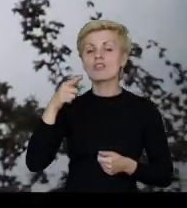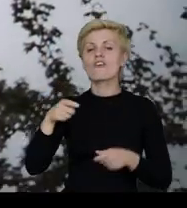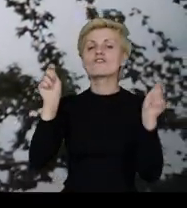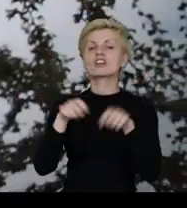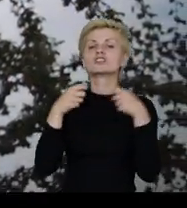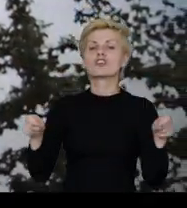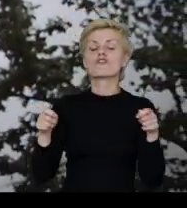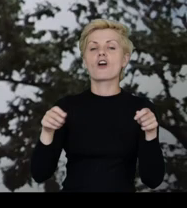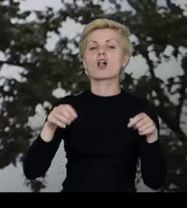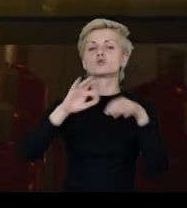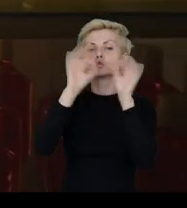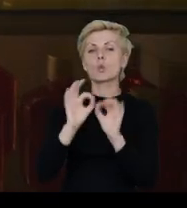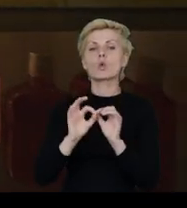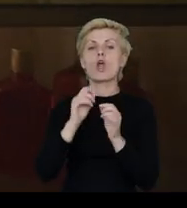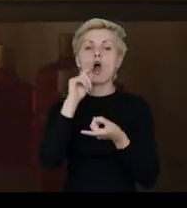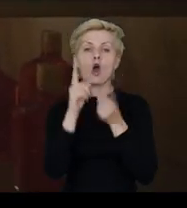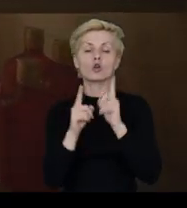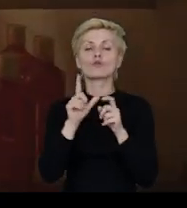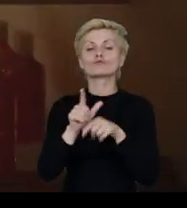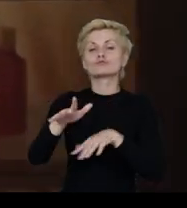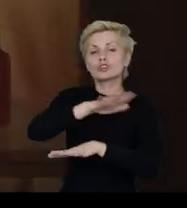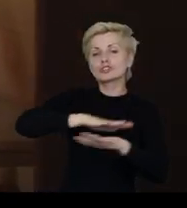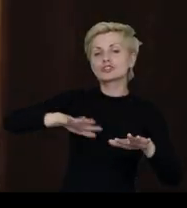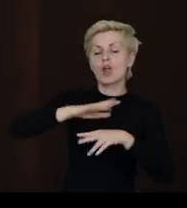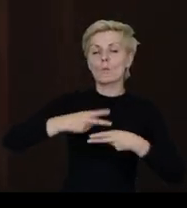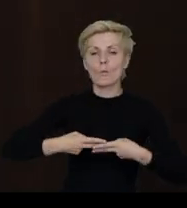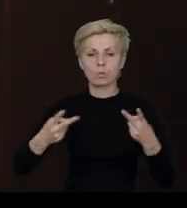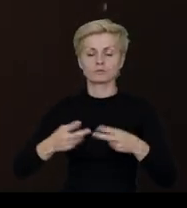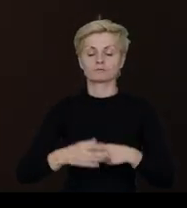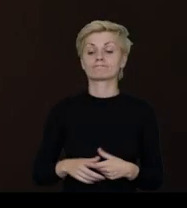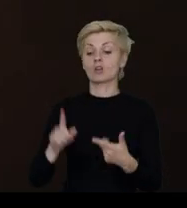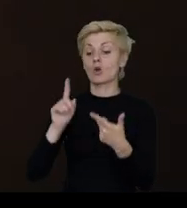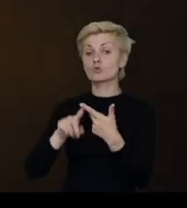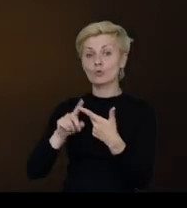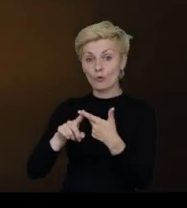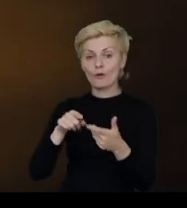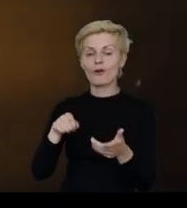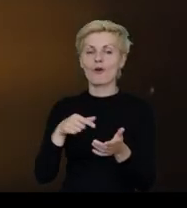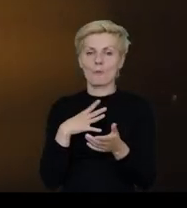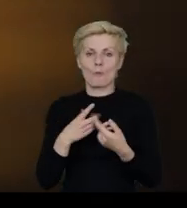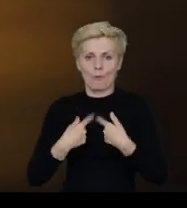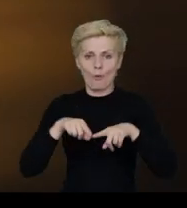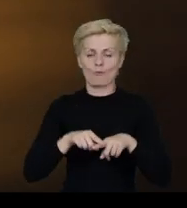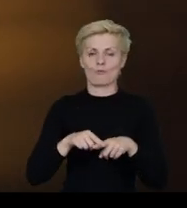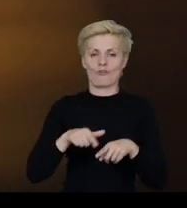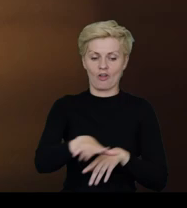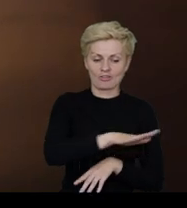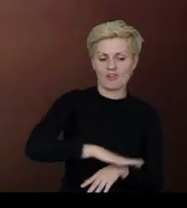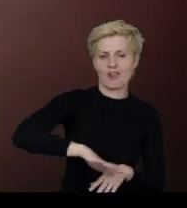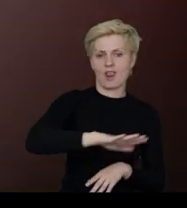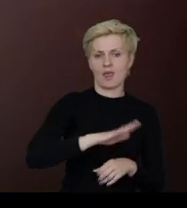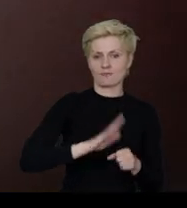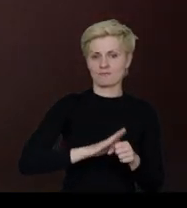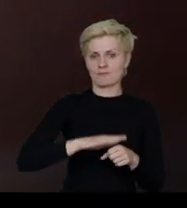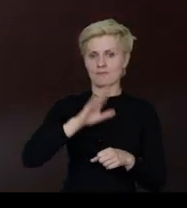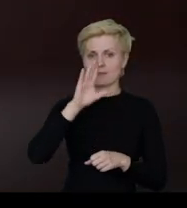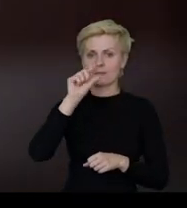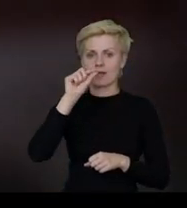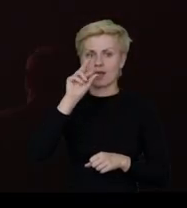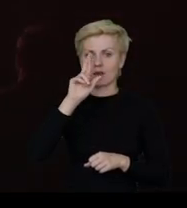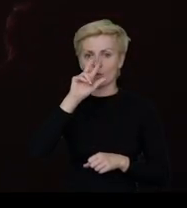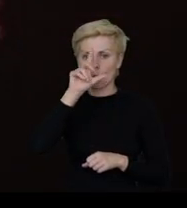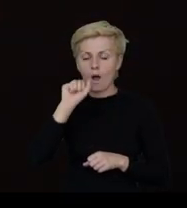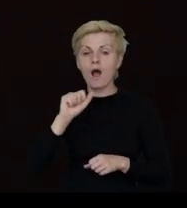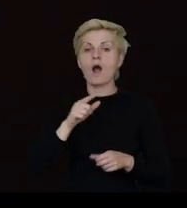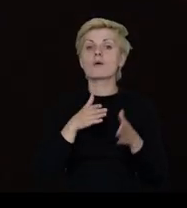Ogrodów i Przestrzeni Publicznej. Ten drugi odbywał się zresztą na terenie Browaru Perła przy ulicy